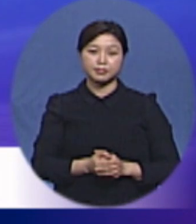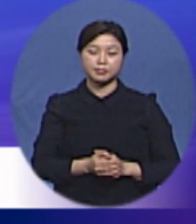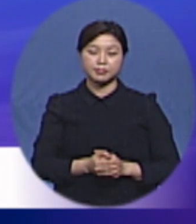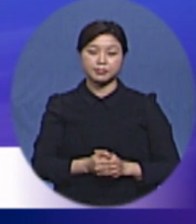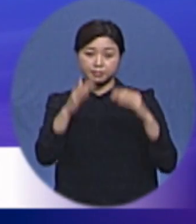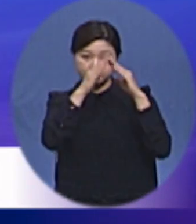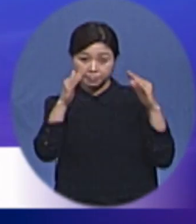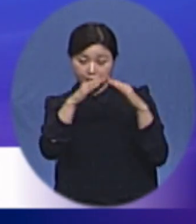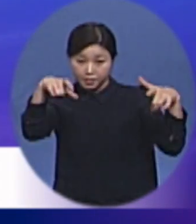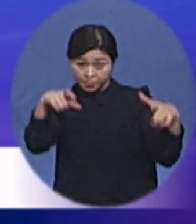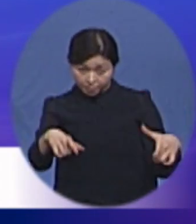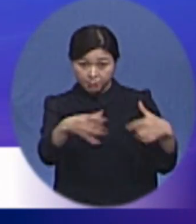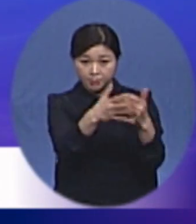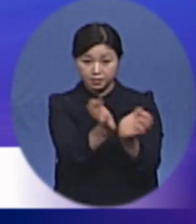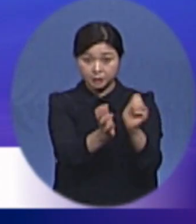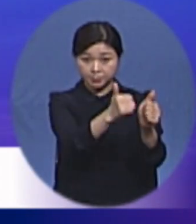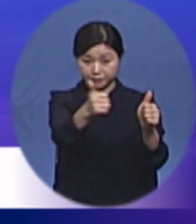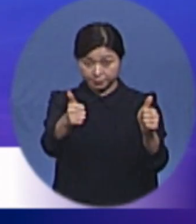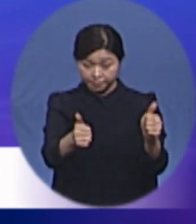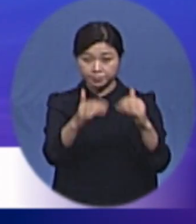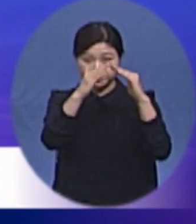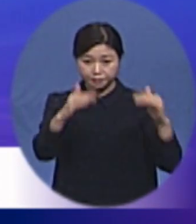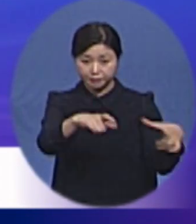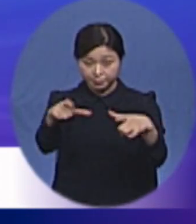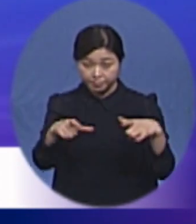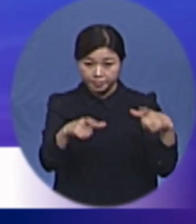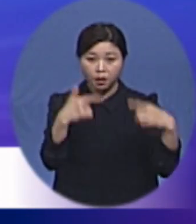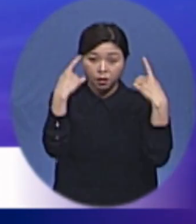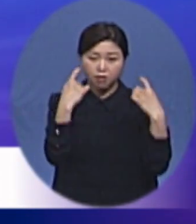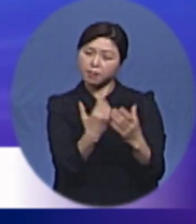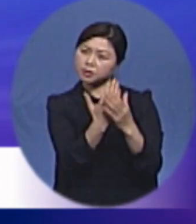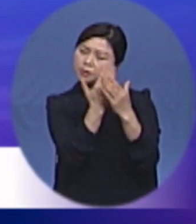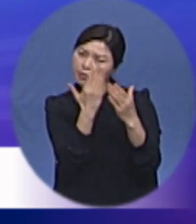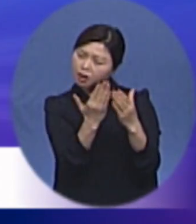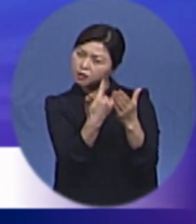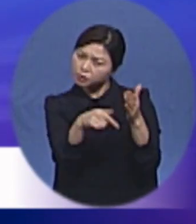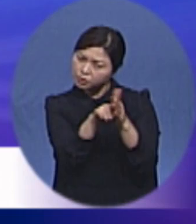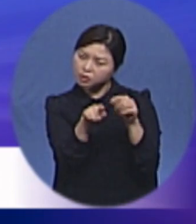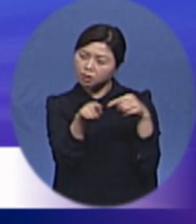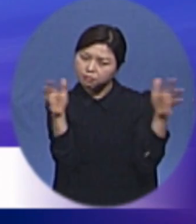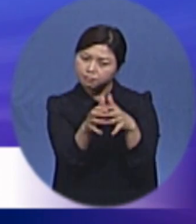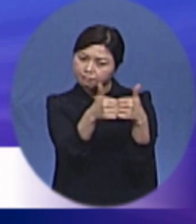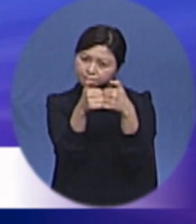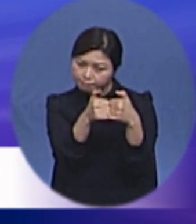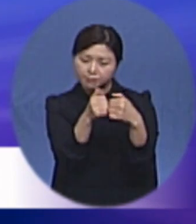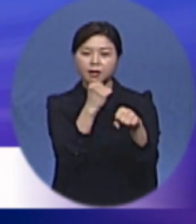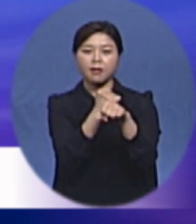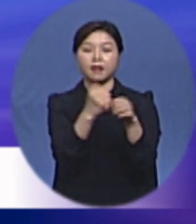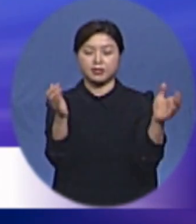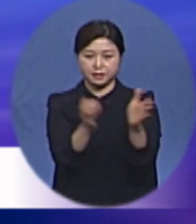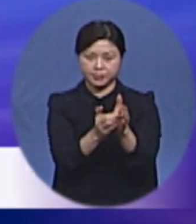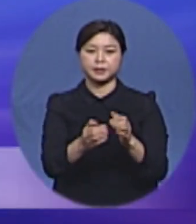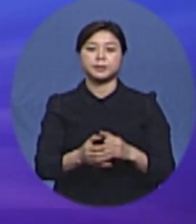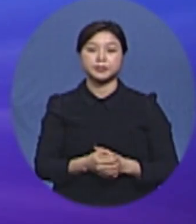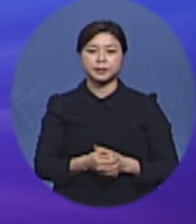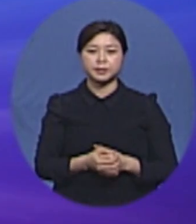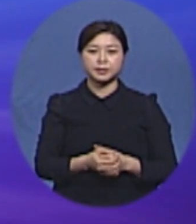호남권 광역단체장들이 호남 지역 관광 활성화를 위한 방안을 논의하기 위해 한자리에 모였습니다. 이형환